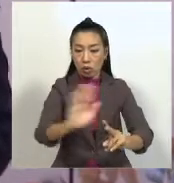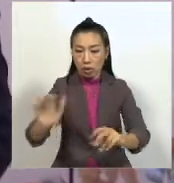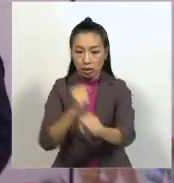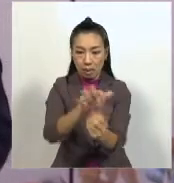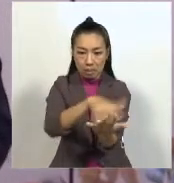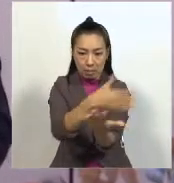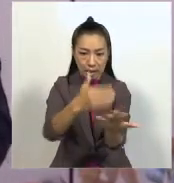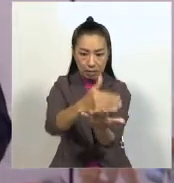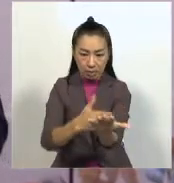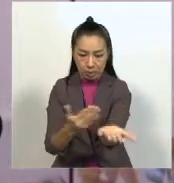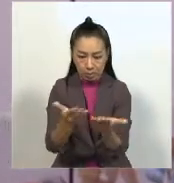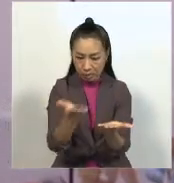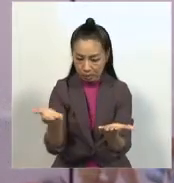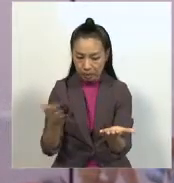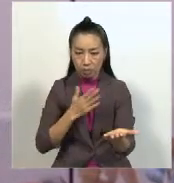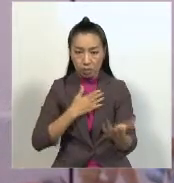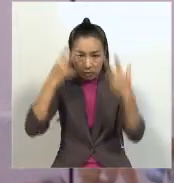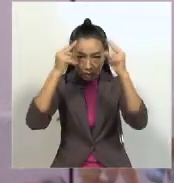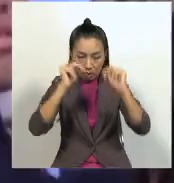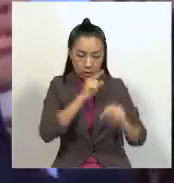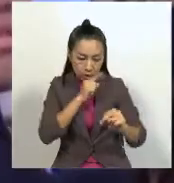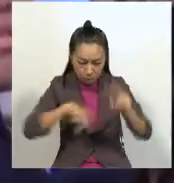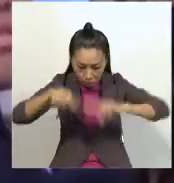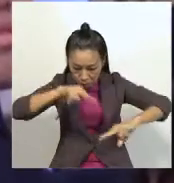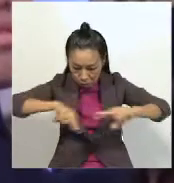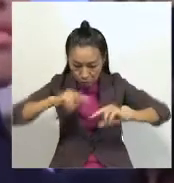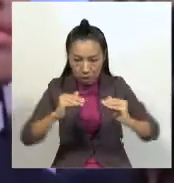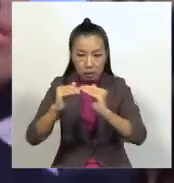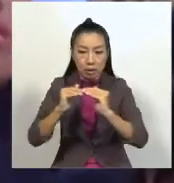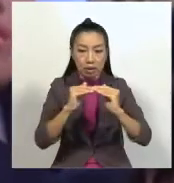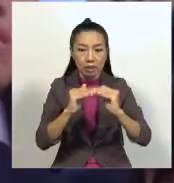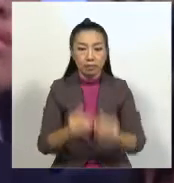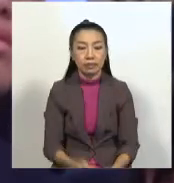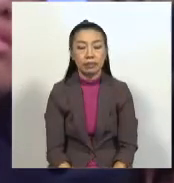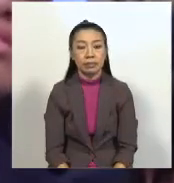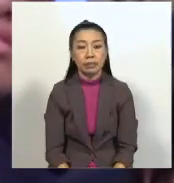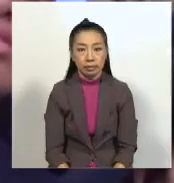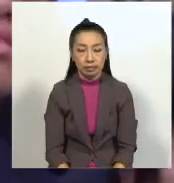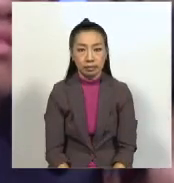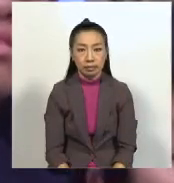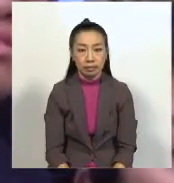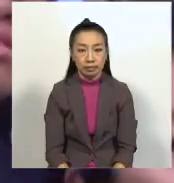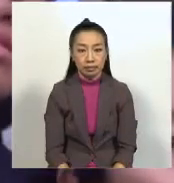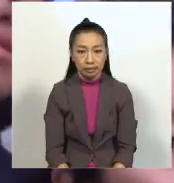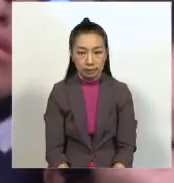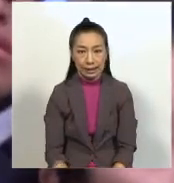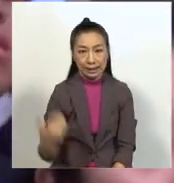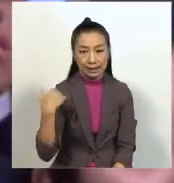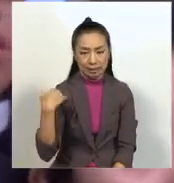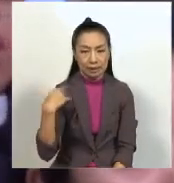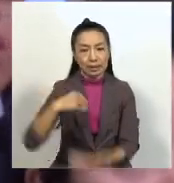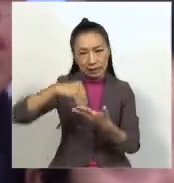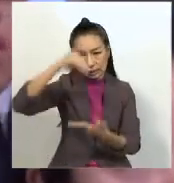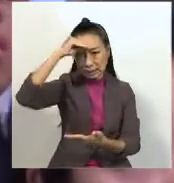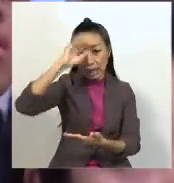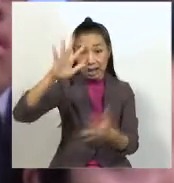ดูให้มันเป็นธรรม และในระหว่างการพบปะคนไทยก็มีนักศึก